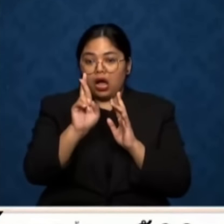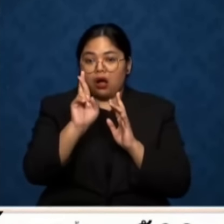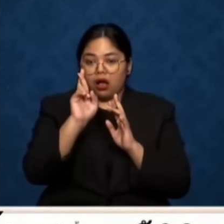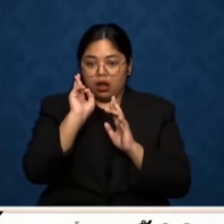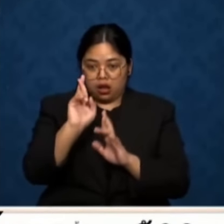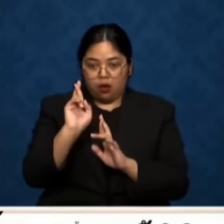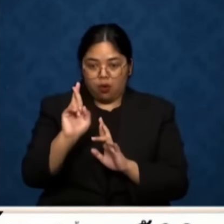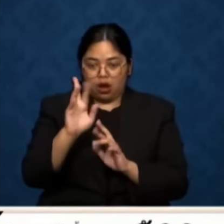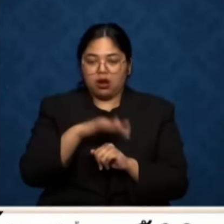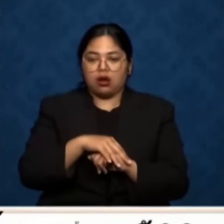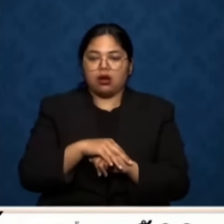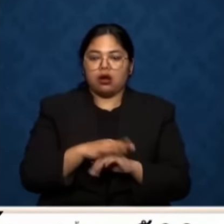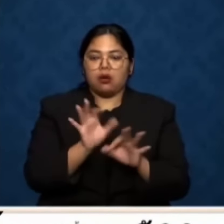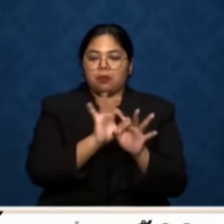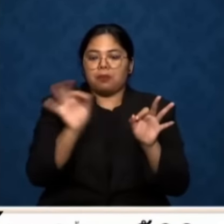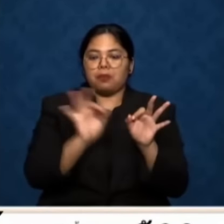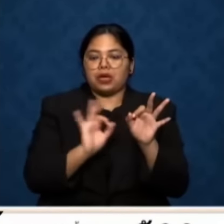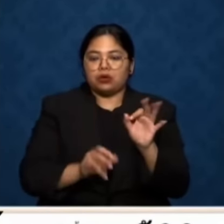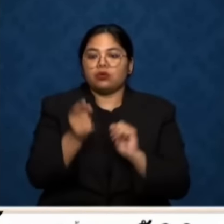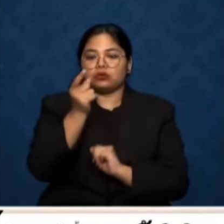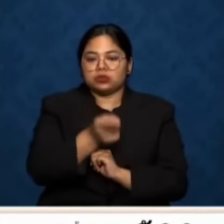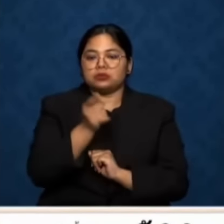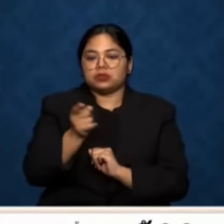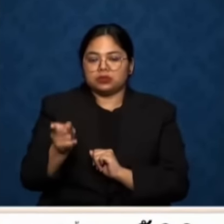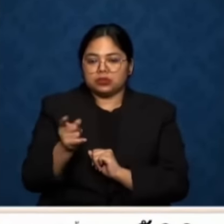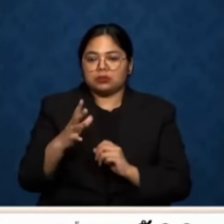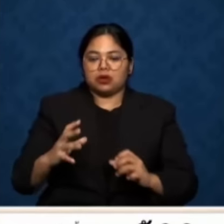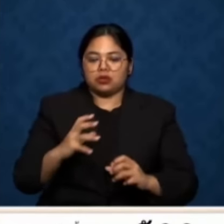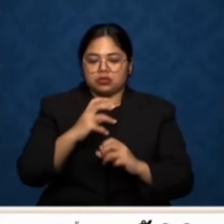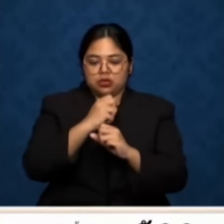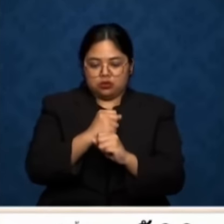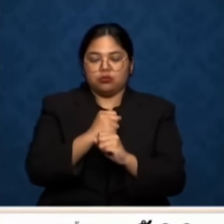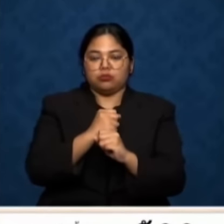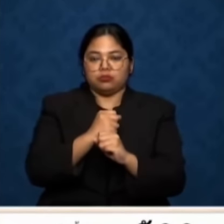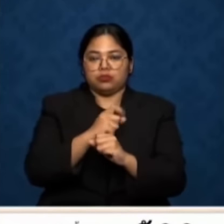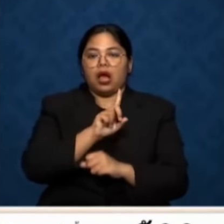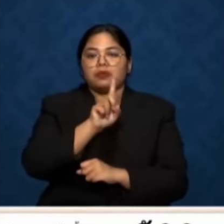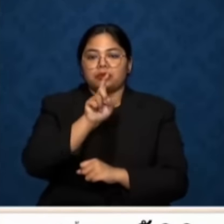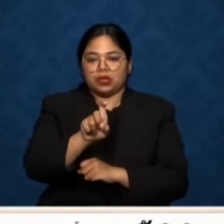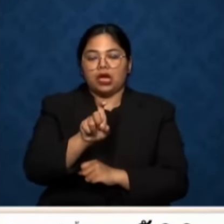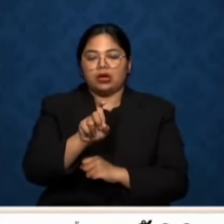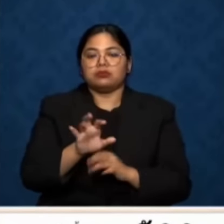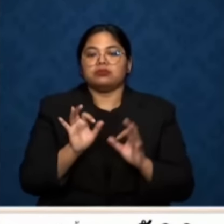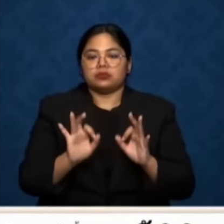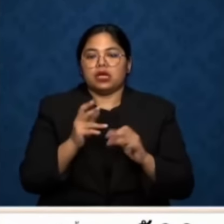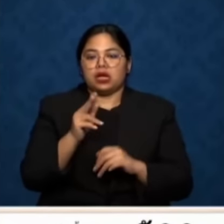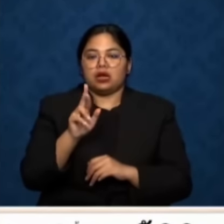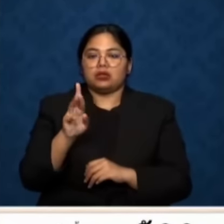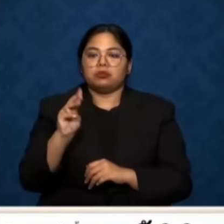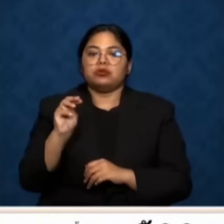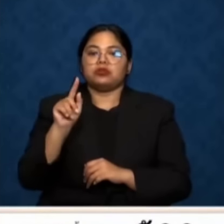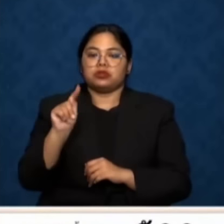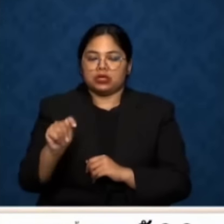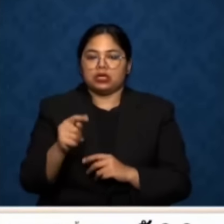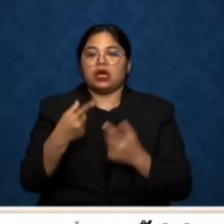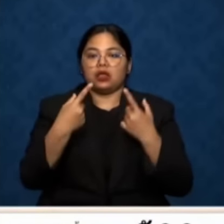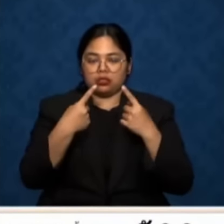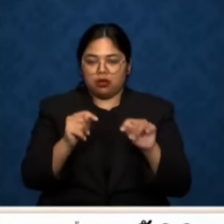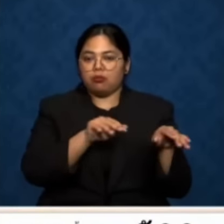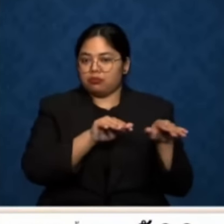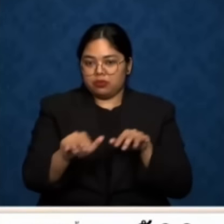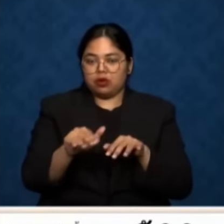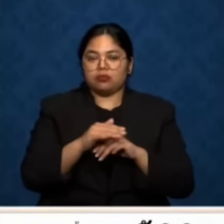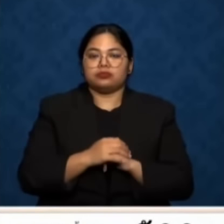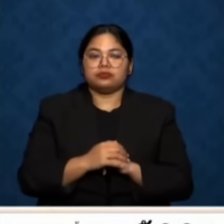แล้วก็อาจจะเนื่องจากท่านมีประเด็นค่อนข้างเยอะก็จะสรุปคำถามแล้วก็ผมคิดว่ารัฐมนตรีก็พร้อมตอบนะครับครับขออนุญาตนะครับแล้ว